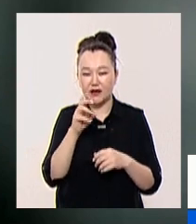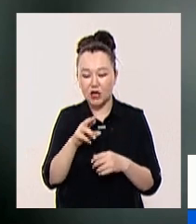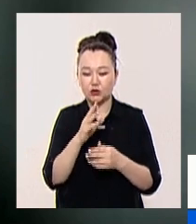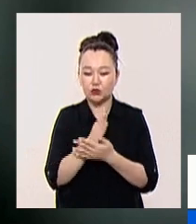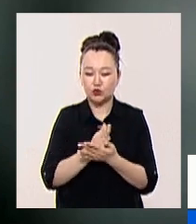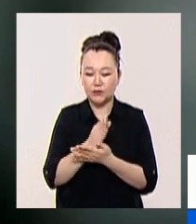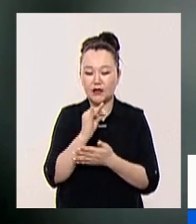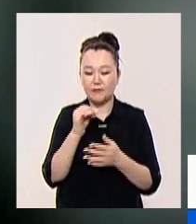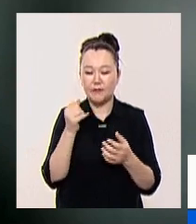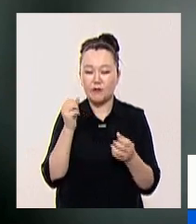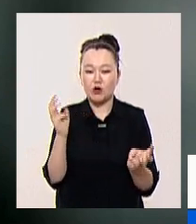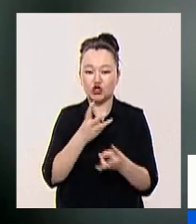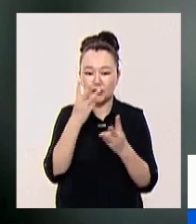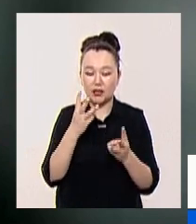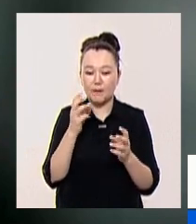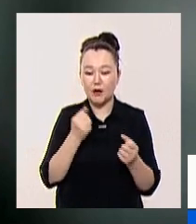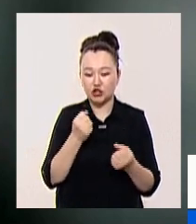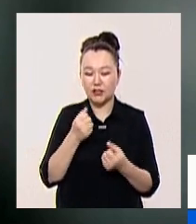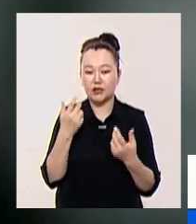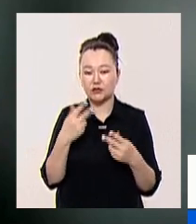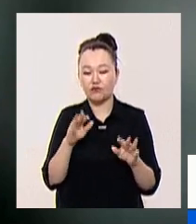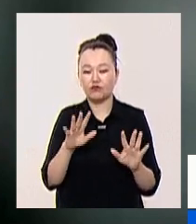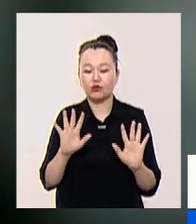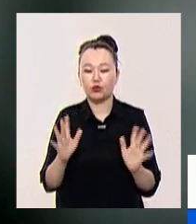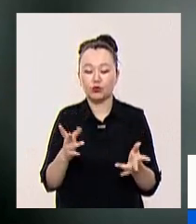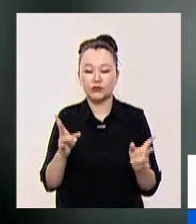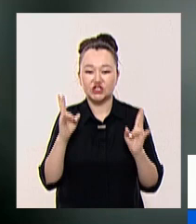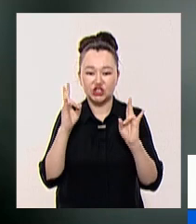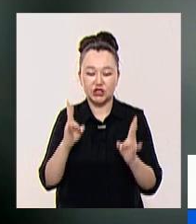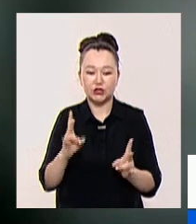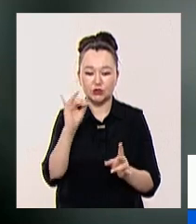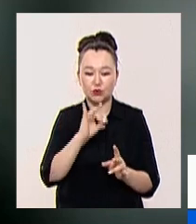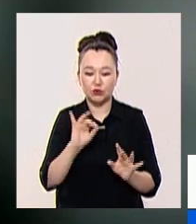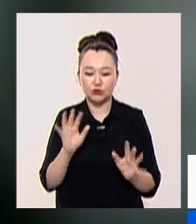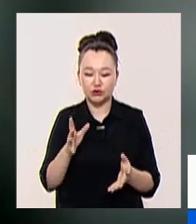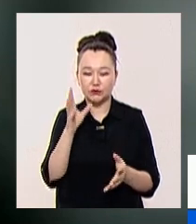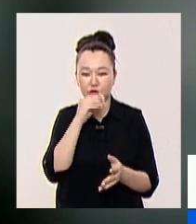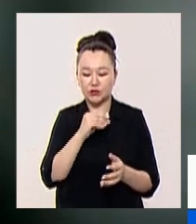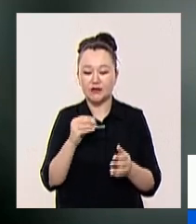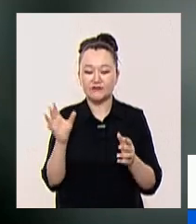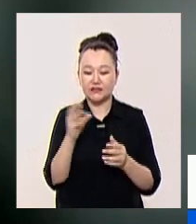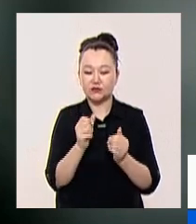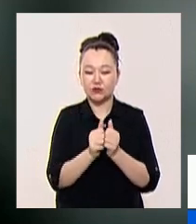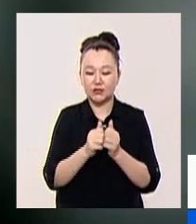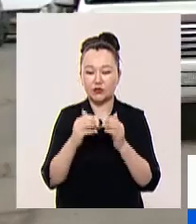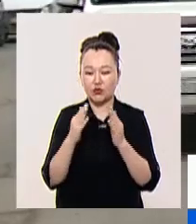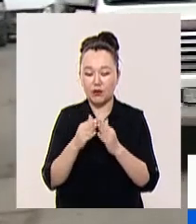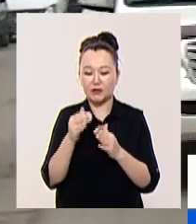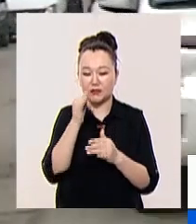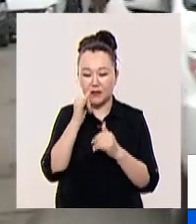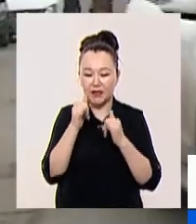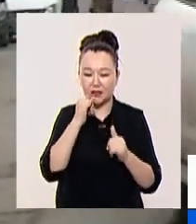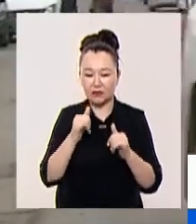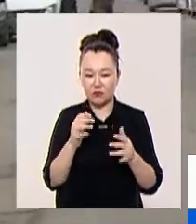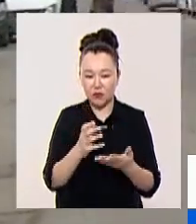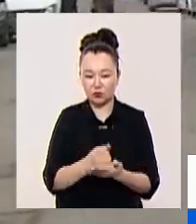пожарных машин. То есть если, не дай бог, где-то случается какая-то история, у нас все соседние дома заблокированы.